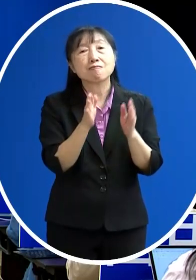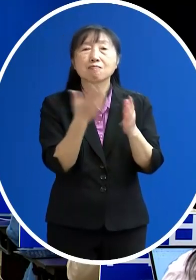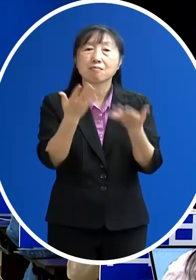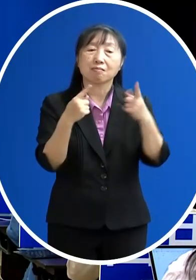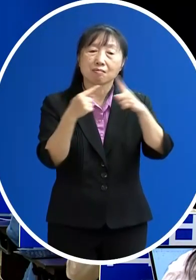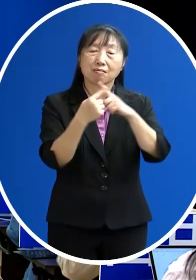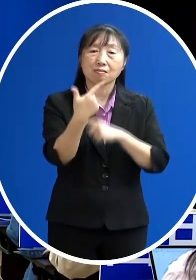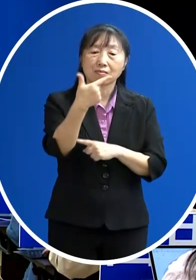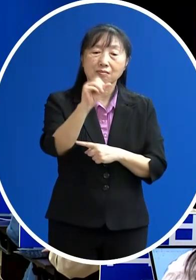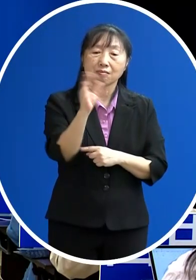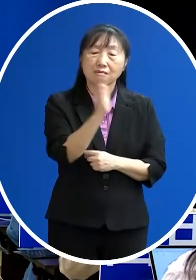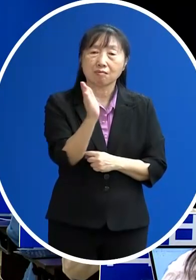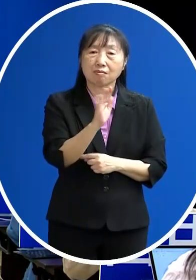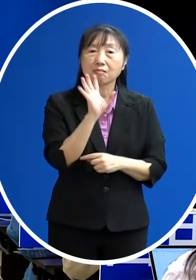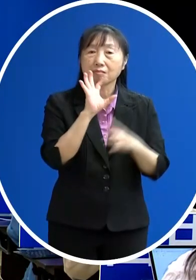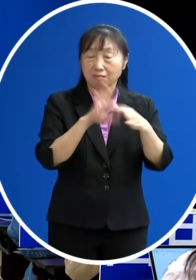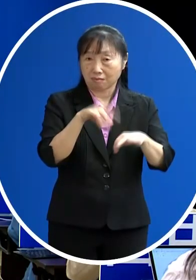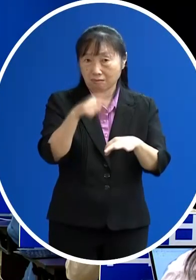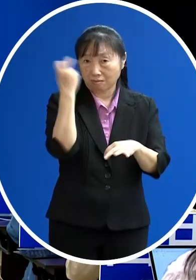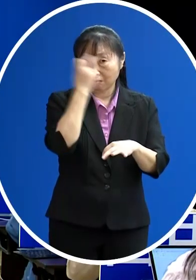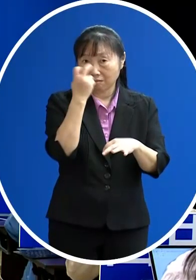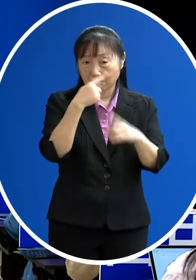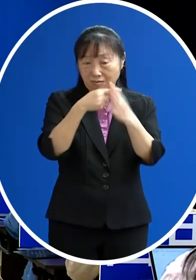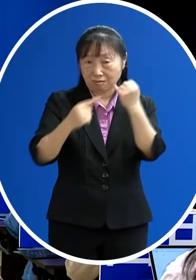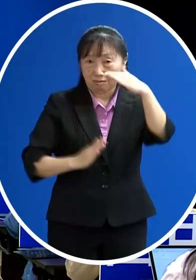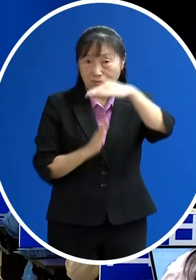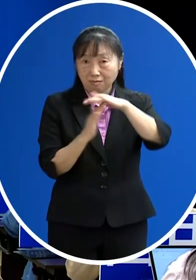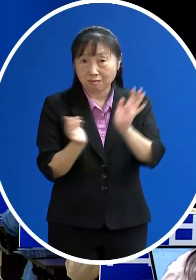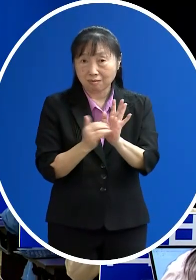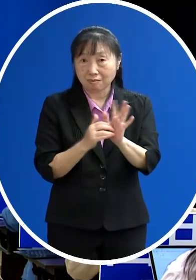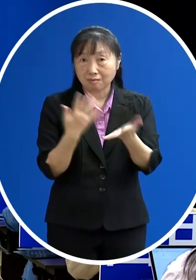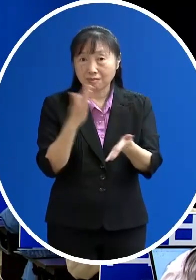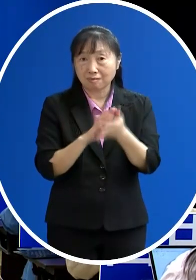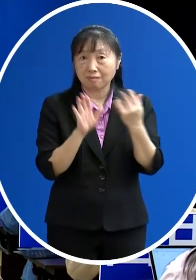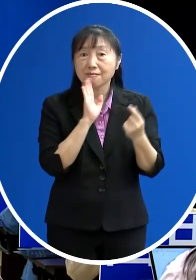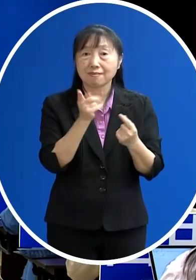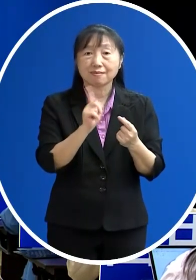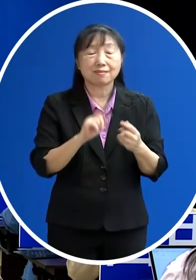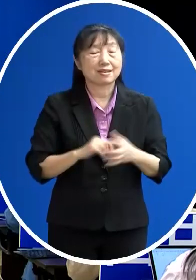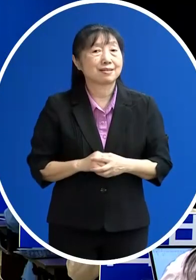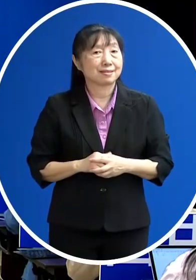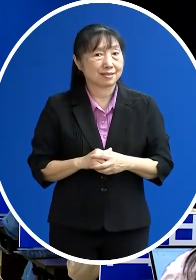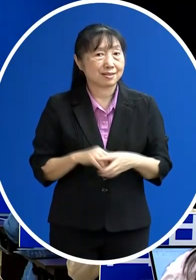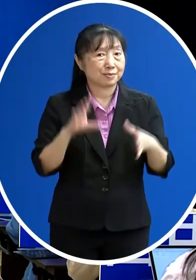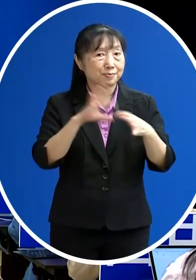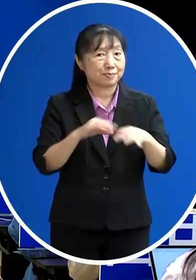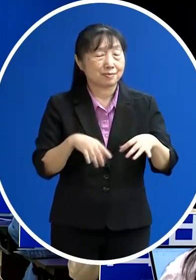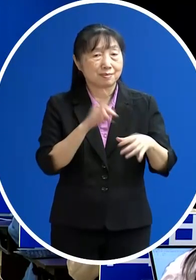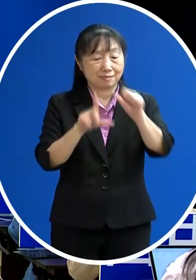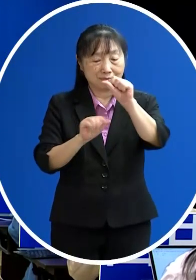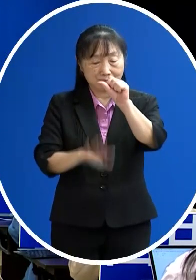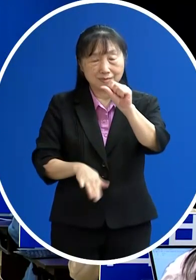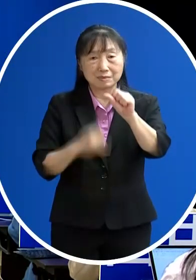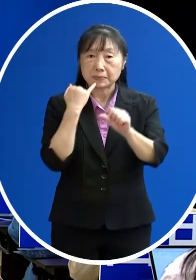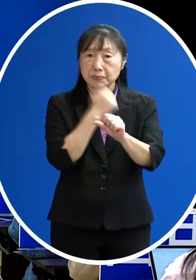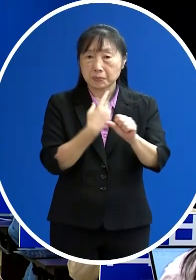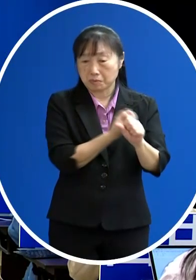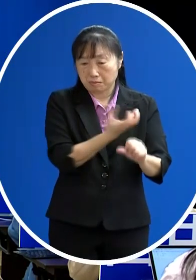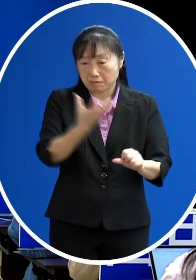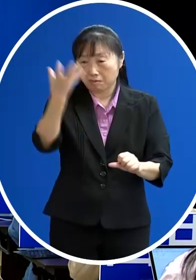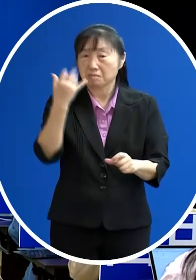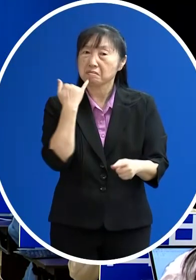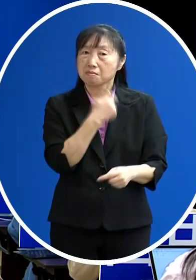个是因为我们的检验量能达到一定的程度吗？那还是说就是因为我们之前有说月底可能会达到高峰，低推估至